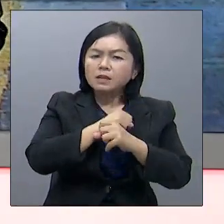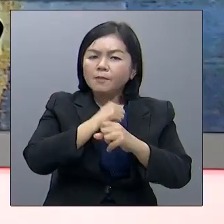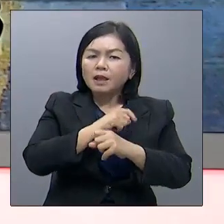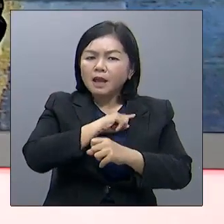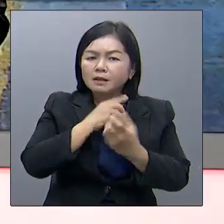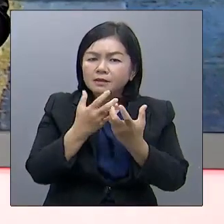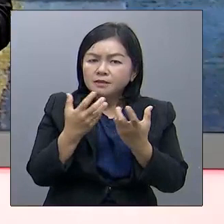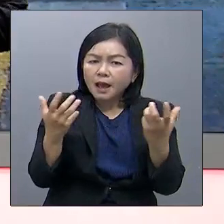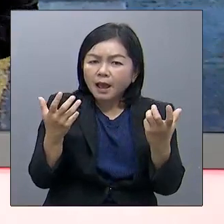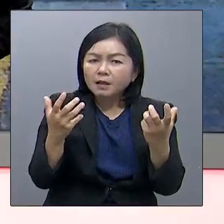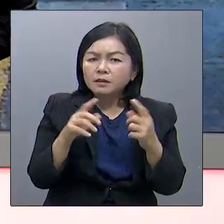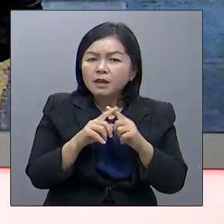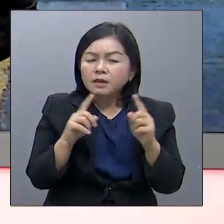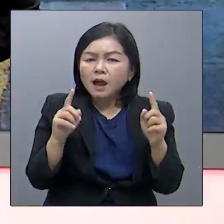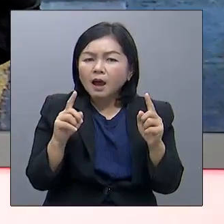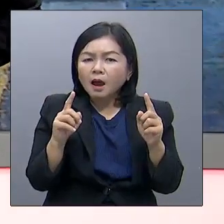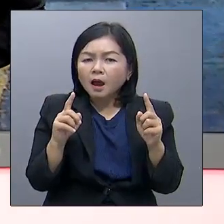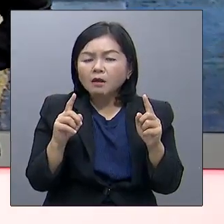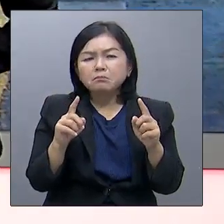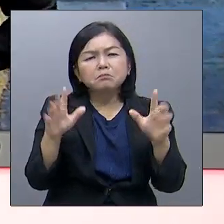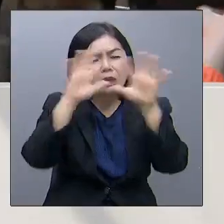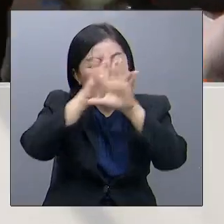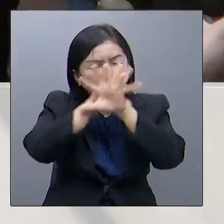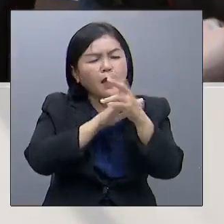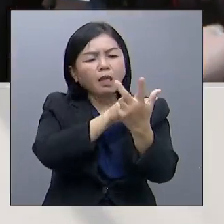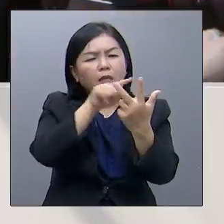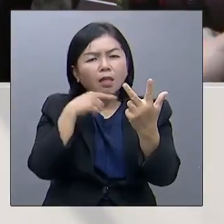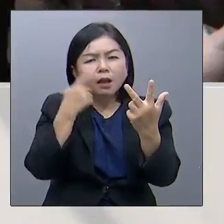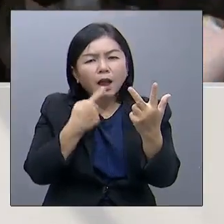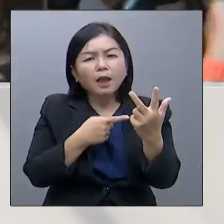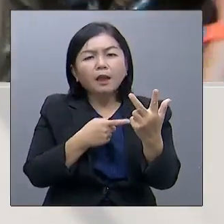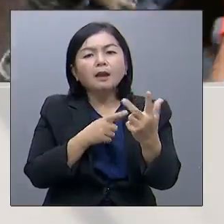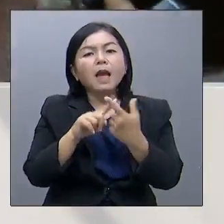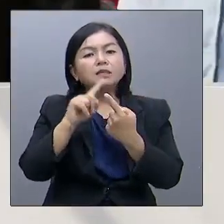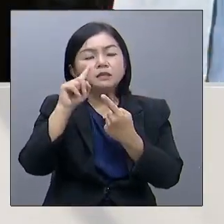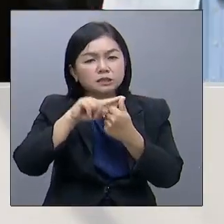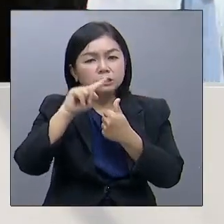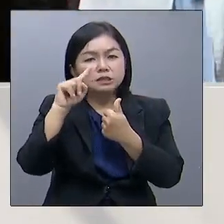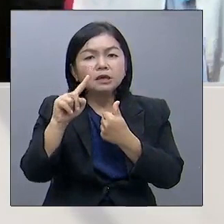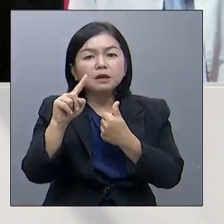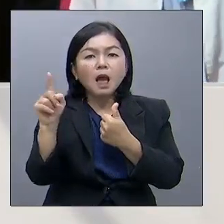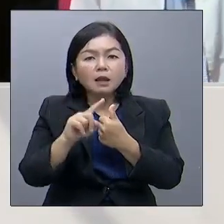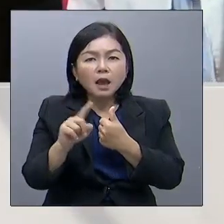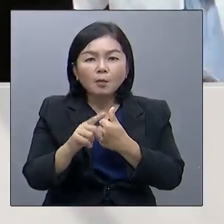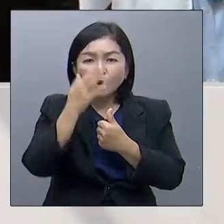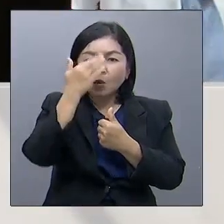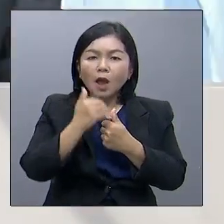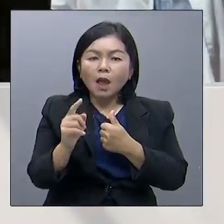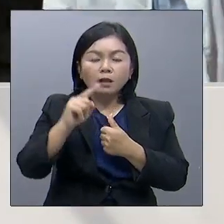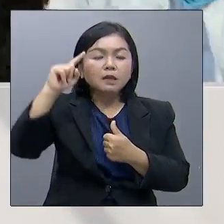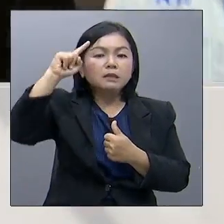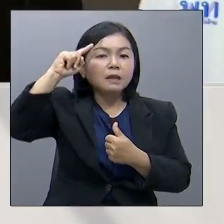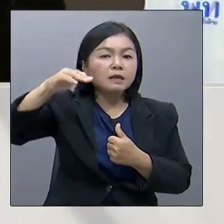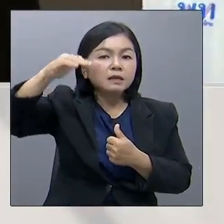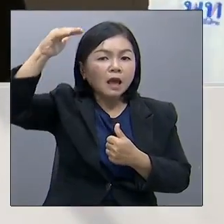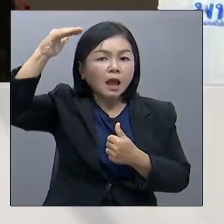กลับแยกภาพซ้อนนั้นออกจากกันไม่ได้ค่ะภาพซ้อนแรกค่ะต้องบอกว่าก็เป็นเพราะว่าทั้งนายเศรษฐาและ